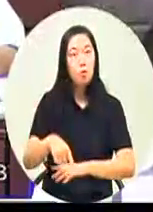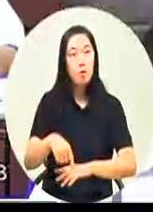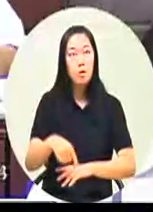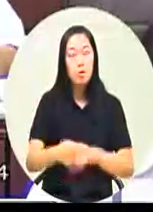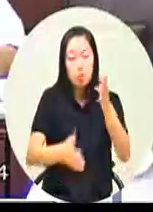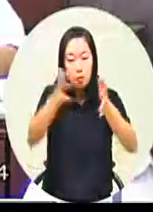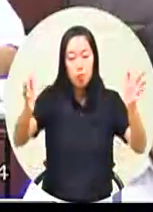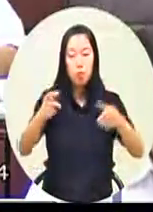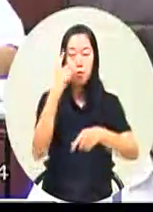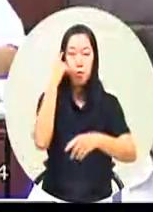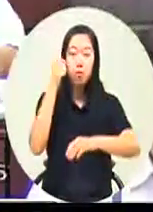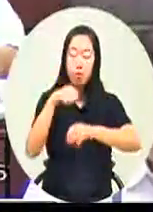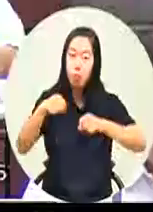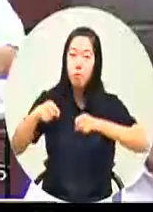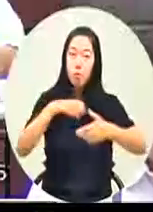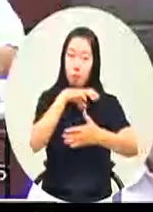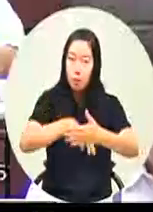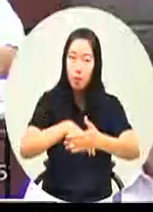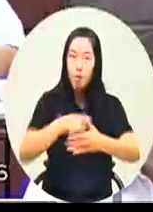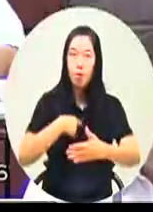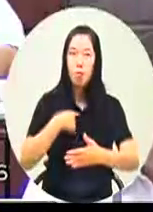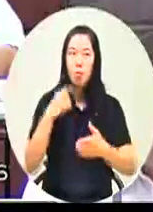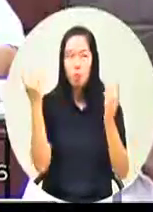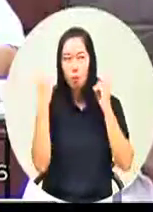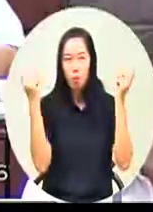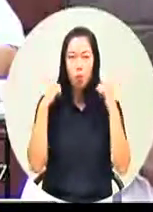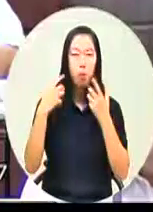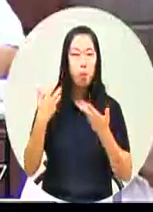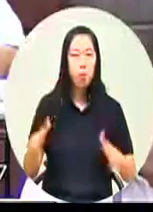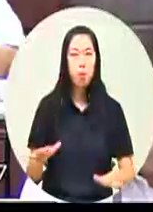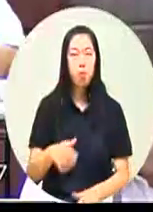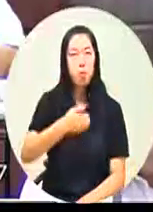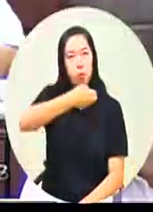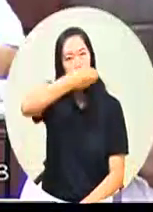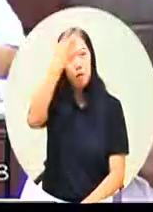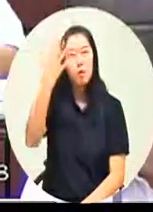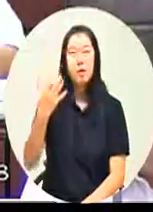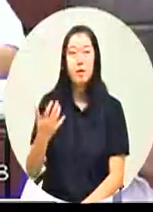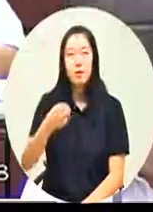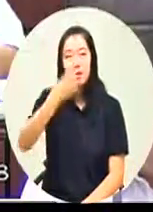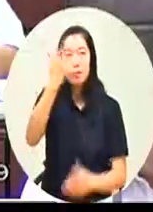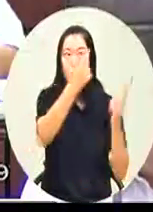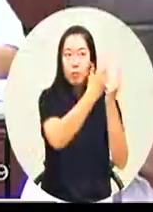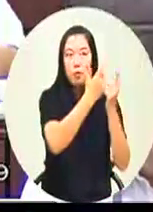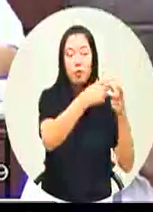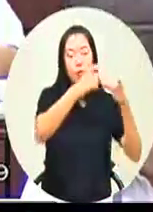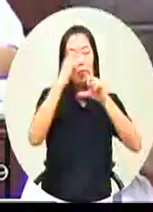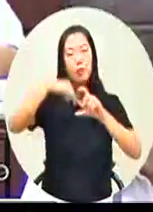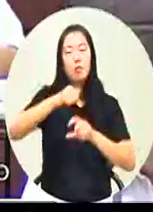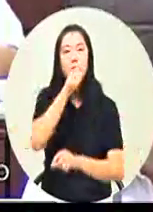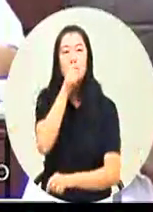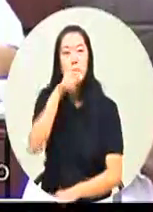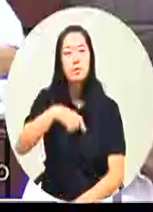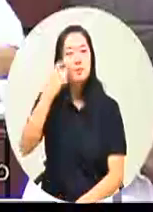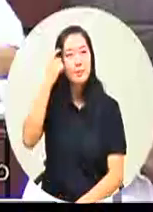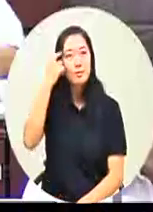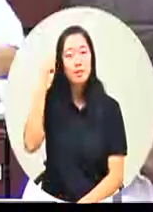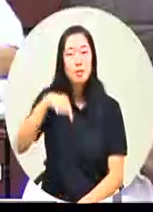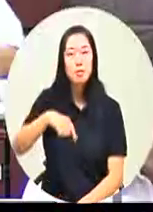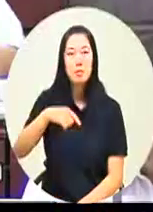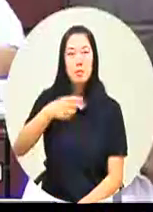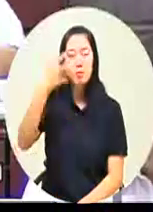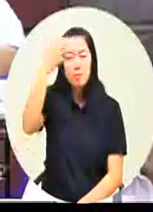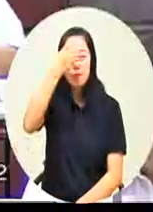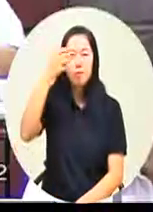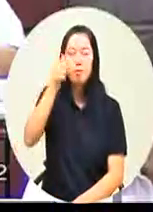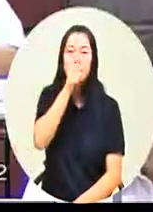内，所以这个部分呢也一直听到这样的声音，有些年轻人从台北回到高雄，他就是要把他的老家做